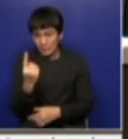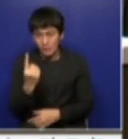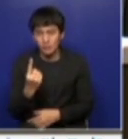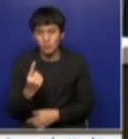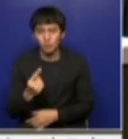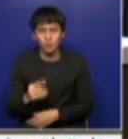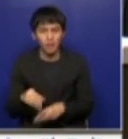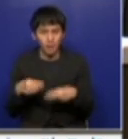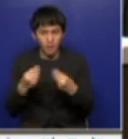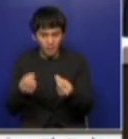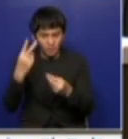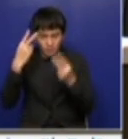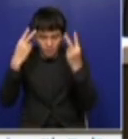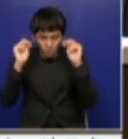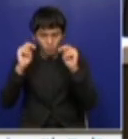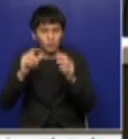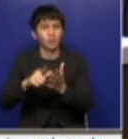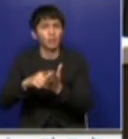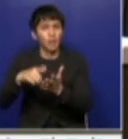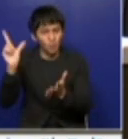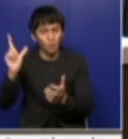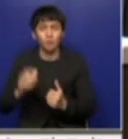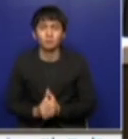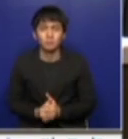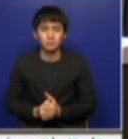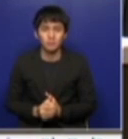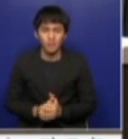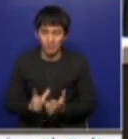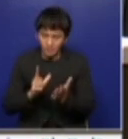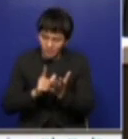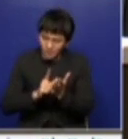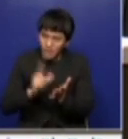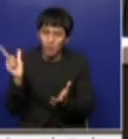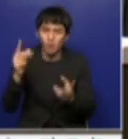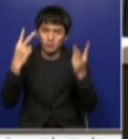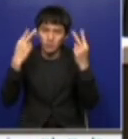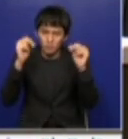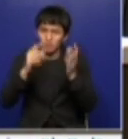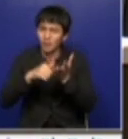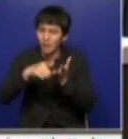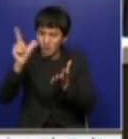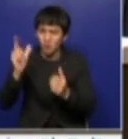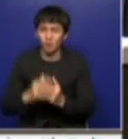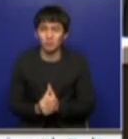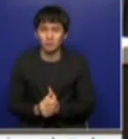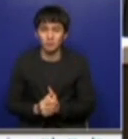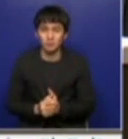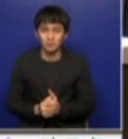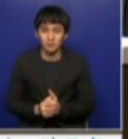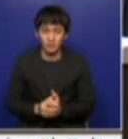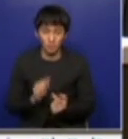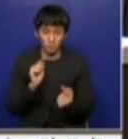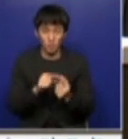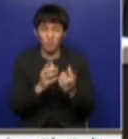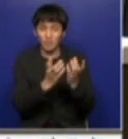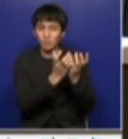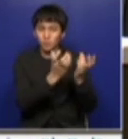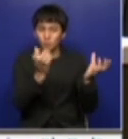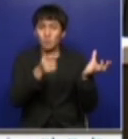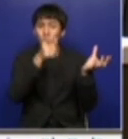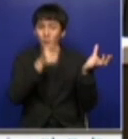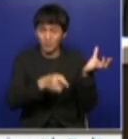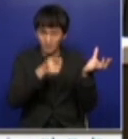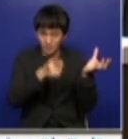ออกขอลาออกจากตำแหน่งนายกรัฐมนตรีแม้จะใช้แล้วหนุนฉบับเดิม